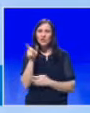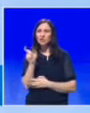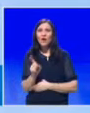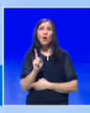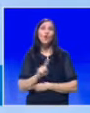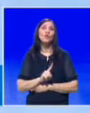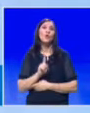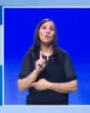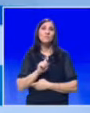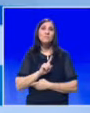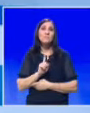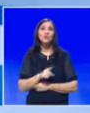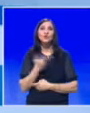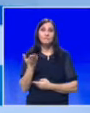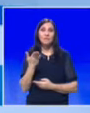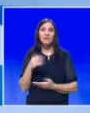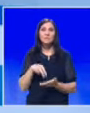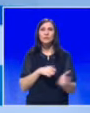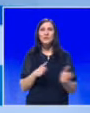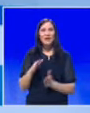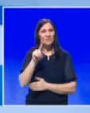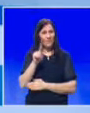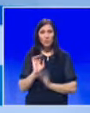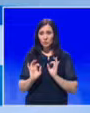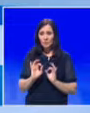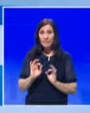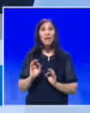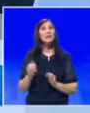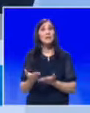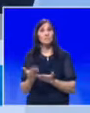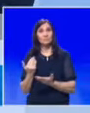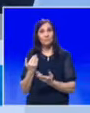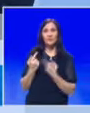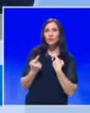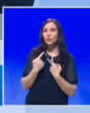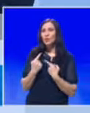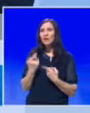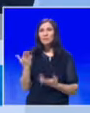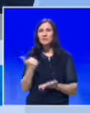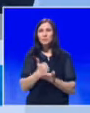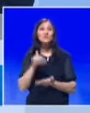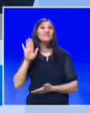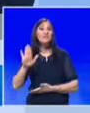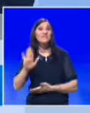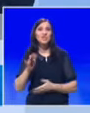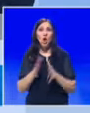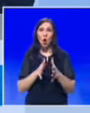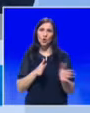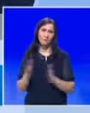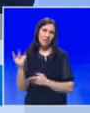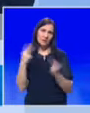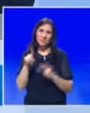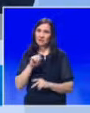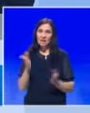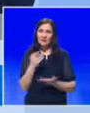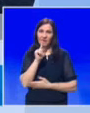на тази позиция. Въпросът е в момента договаряте ли си тези постове за вас и за ваши хора? Разбира се, че не е ставало дума за нито едно